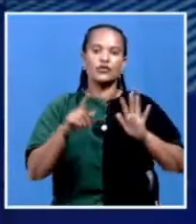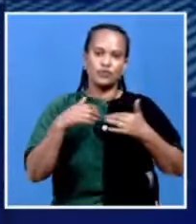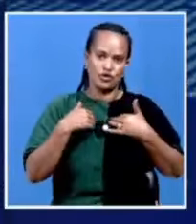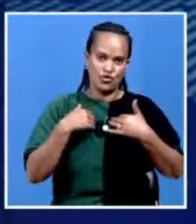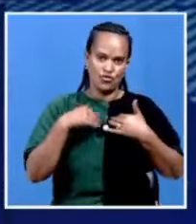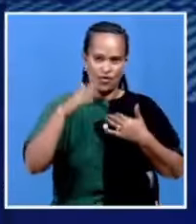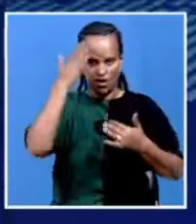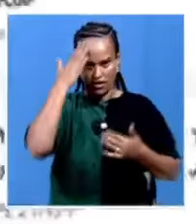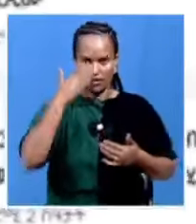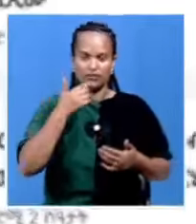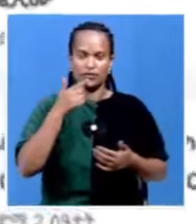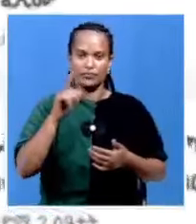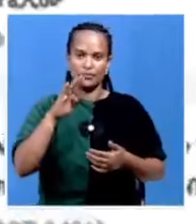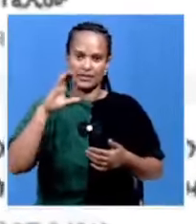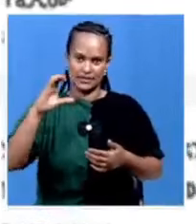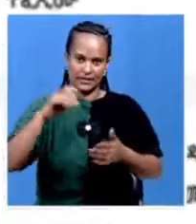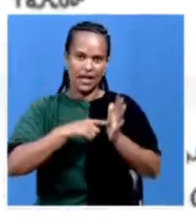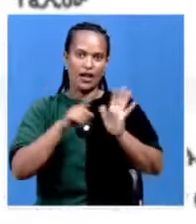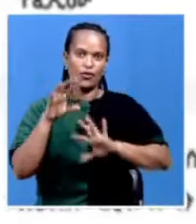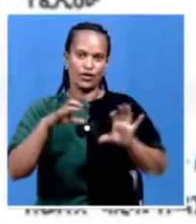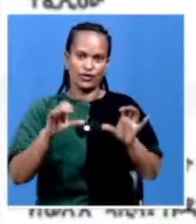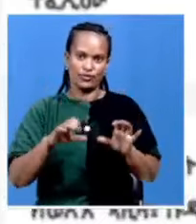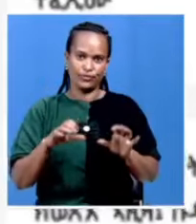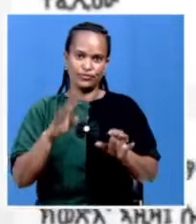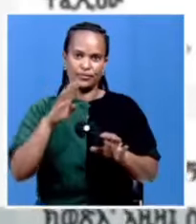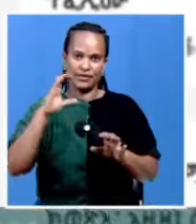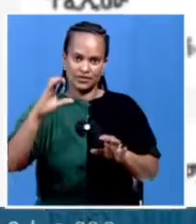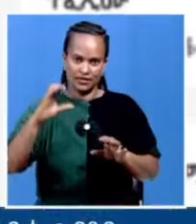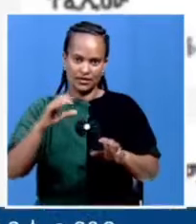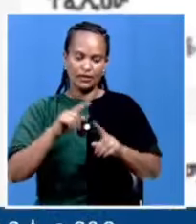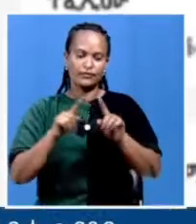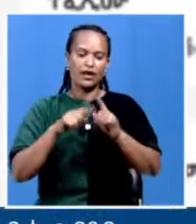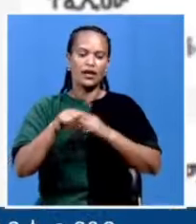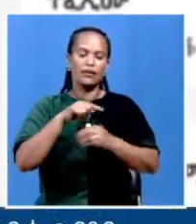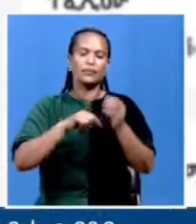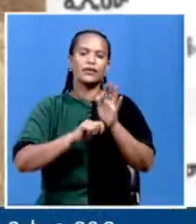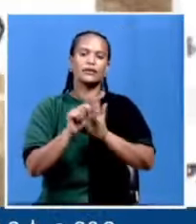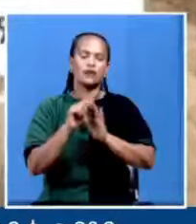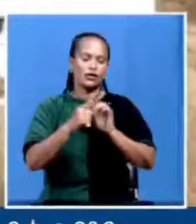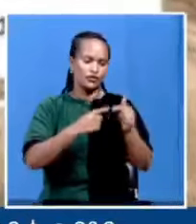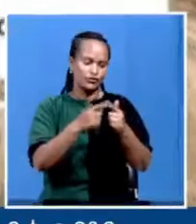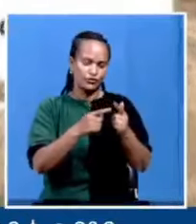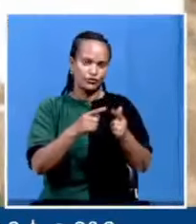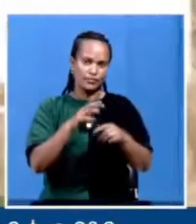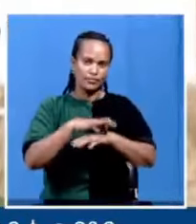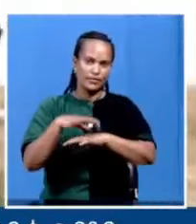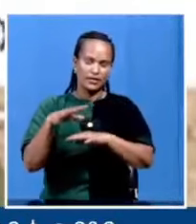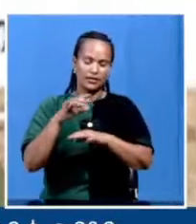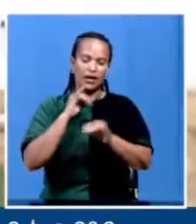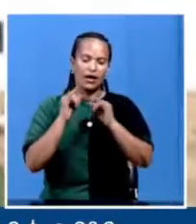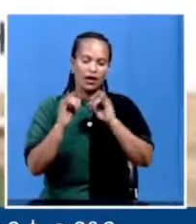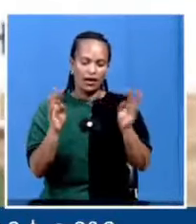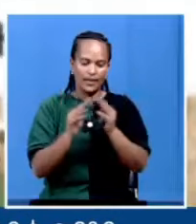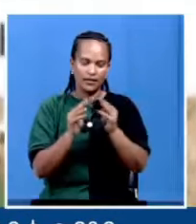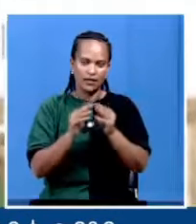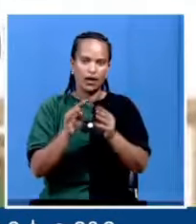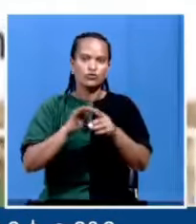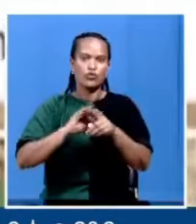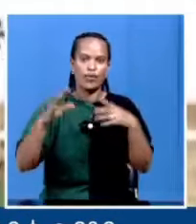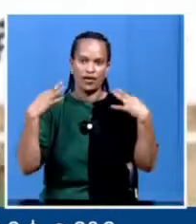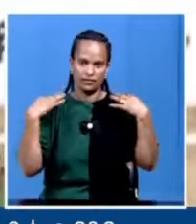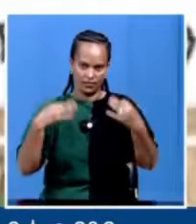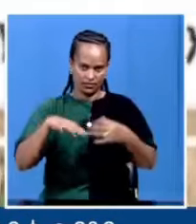مهلو الرقاقيت أقبل بي بي سي علاو غيرو بي بي سي أب ستفر علي كابتات تقرأي خيدو بزأكو محبري تاتات كابسو مياد